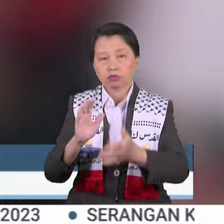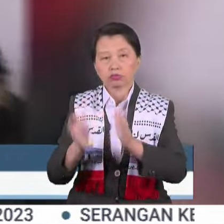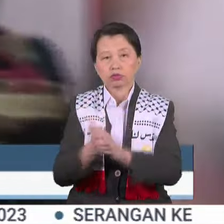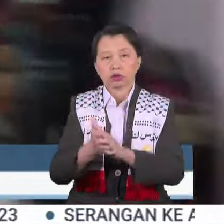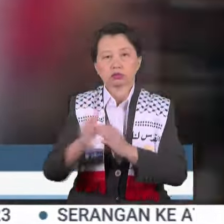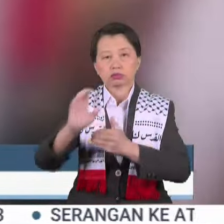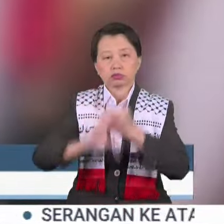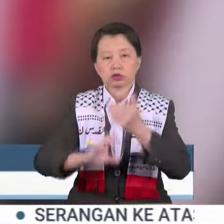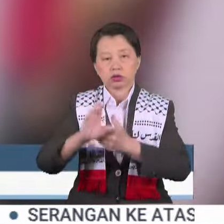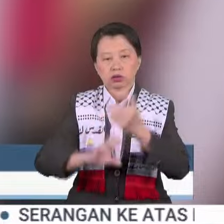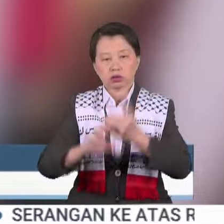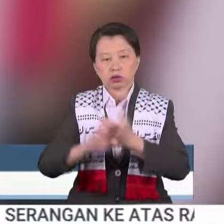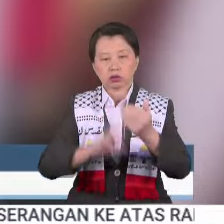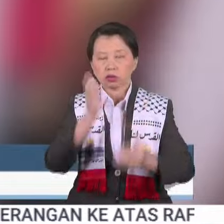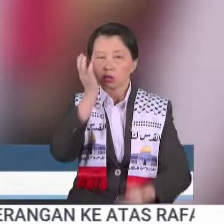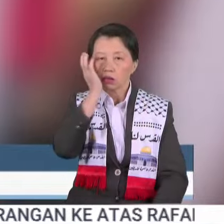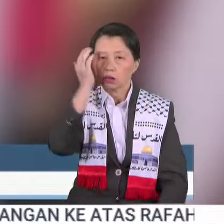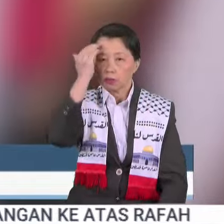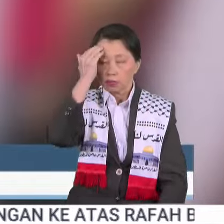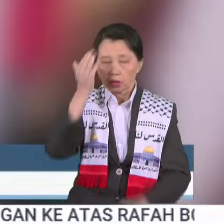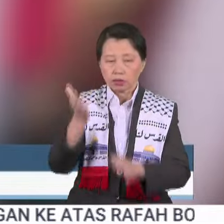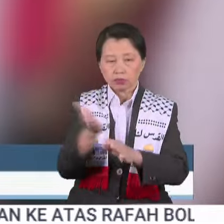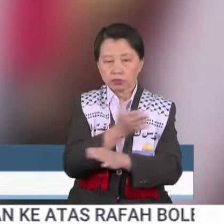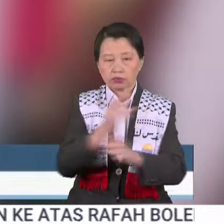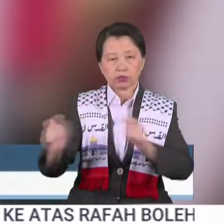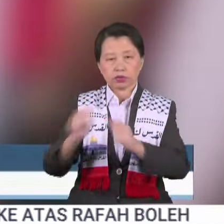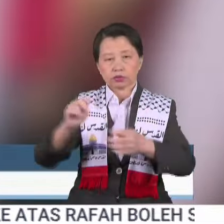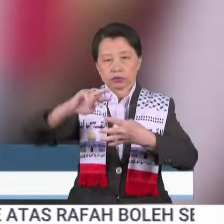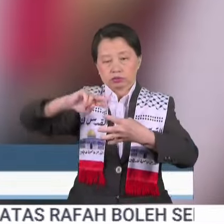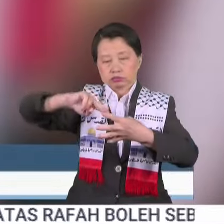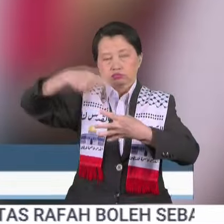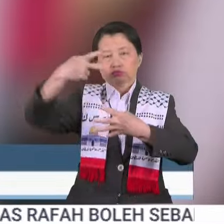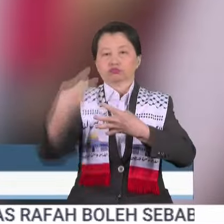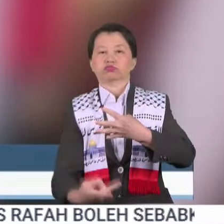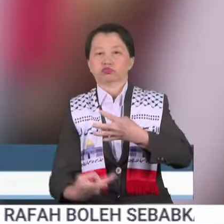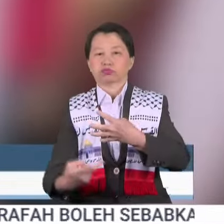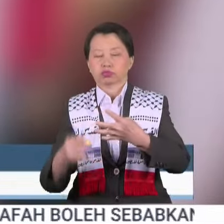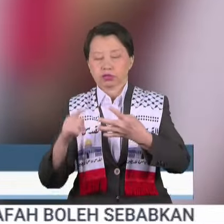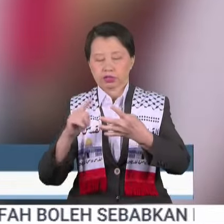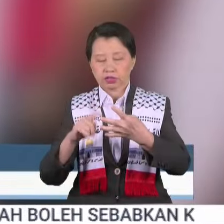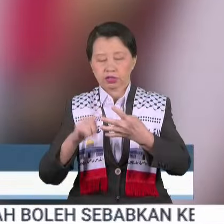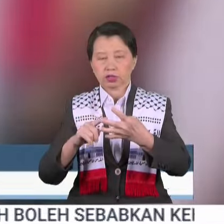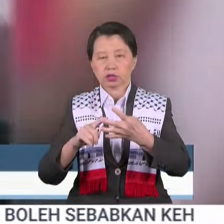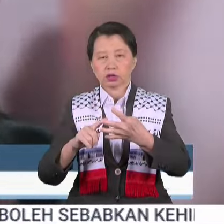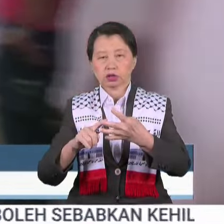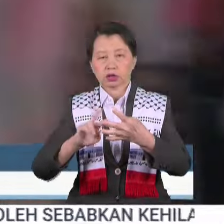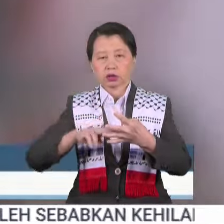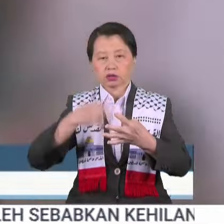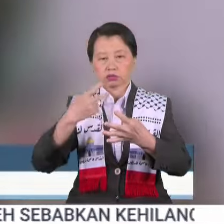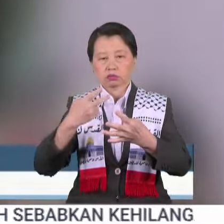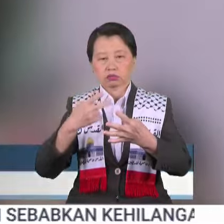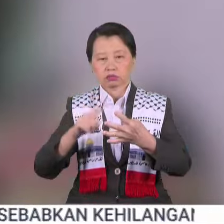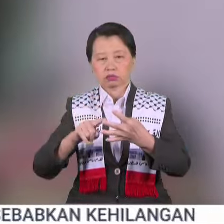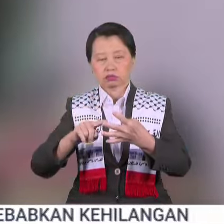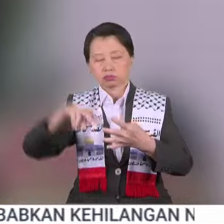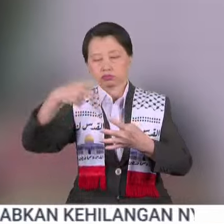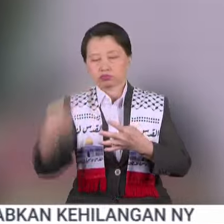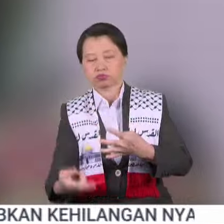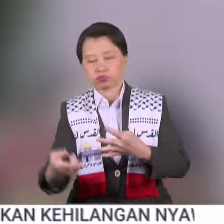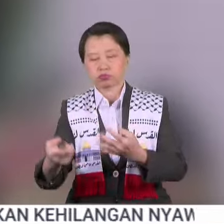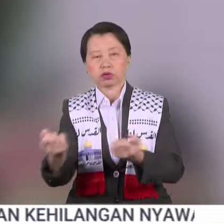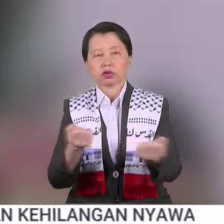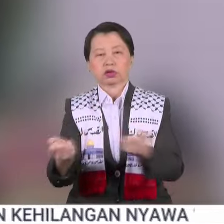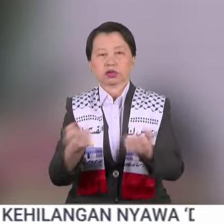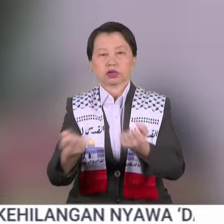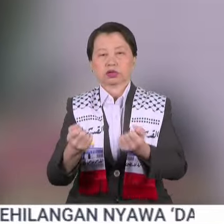menyebabkan kecederaan di bahagian kepalanya sebelum bertindak terjun dari tingkat 3. Namun terjatuh di atas sebuah kenderaan yang